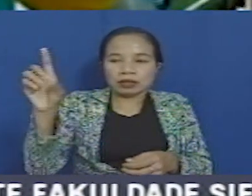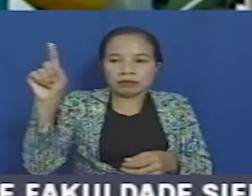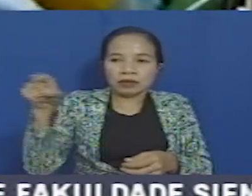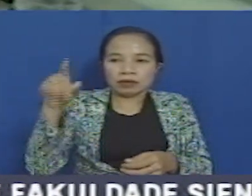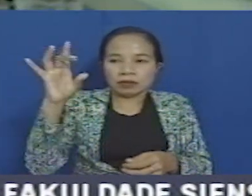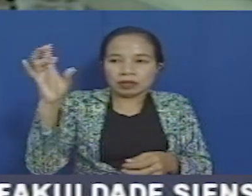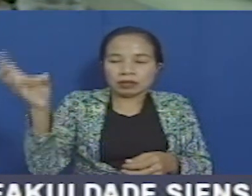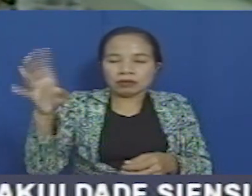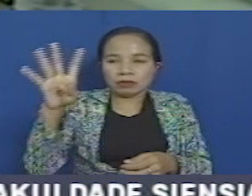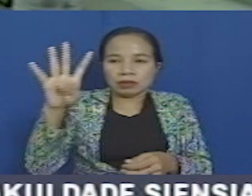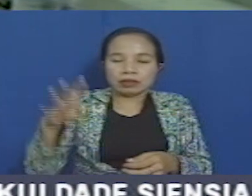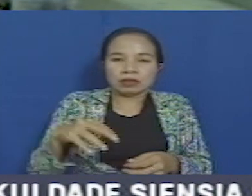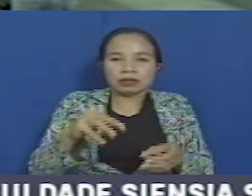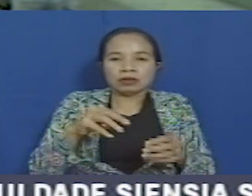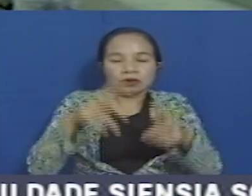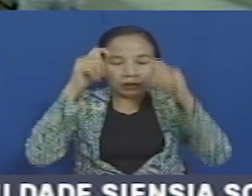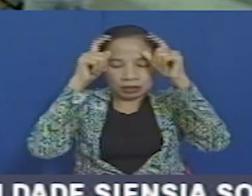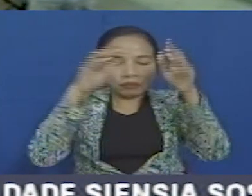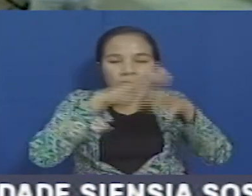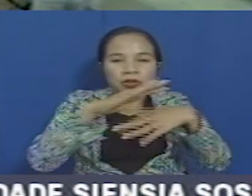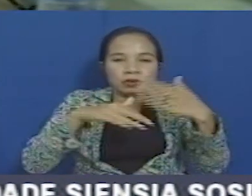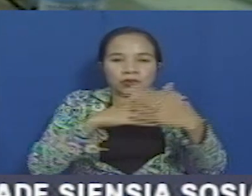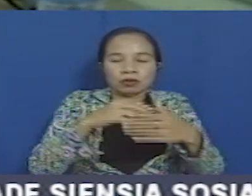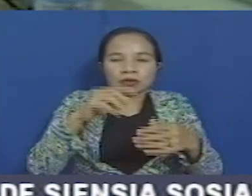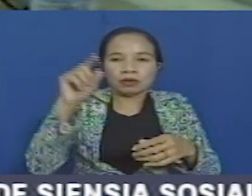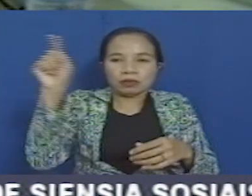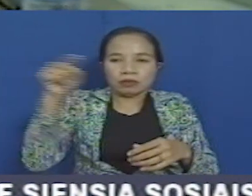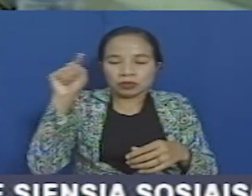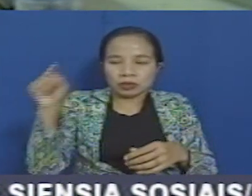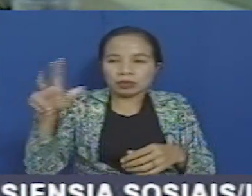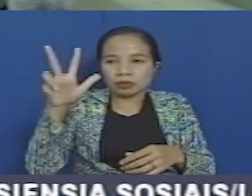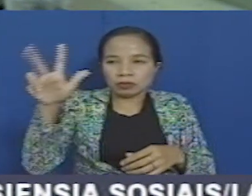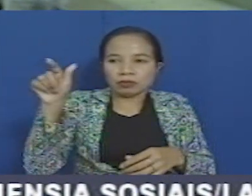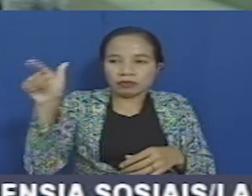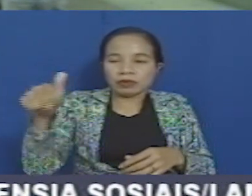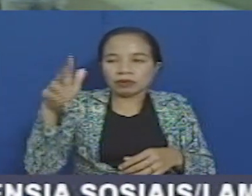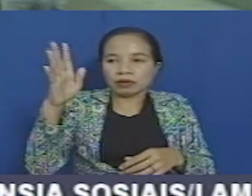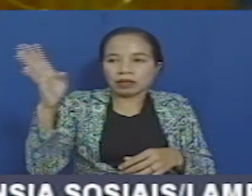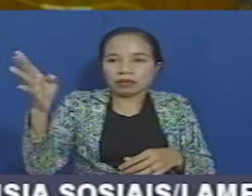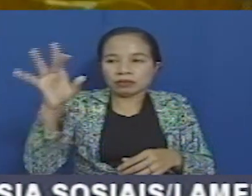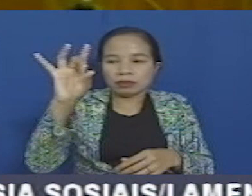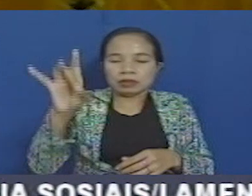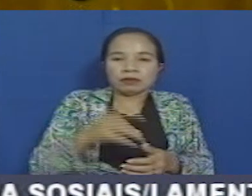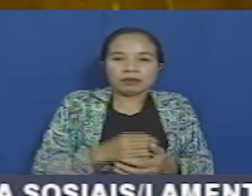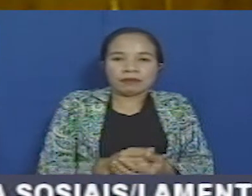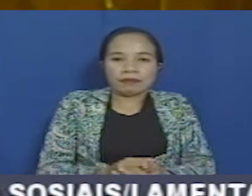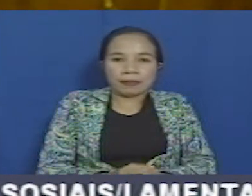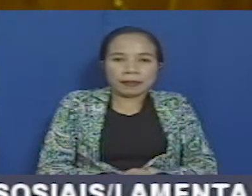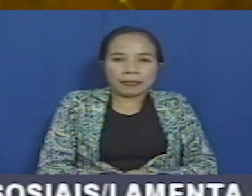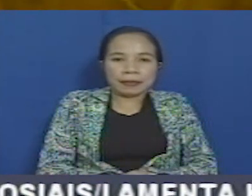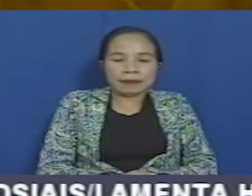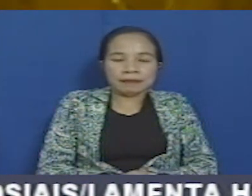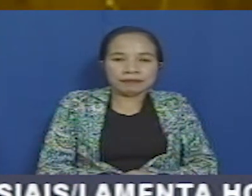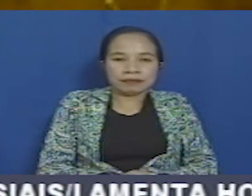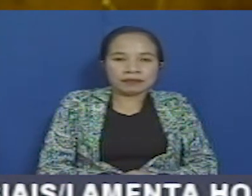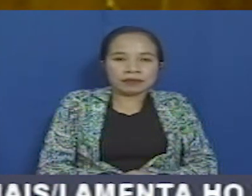hitunulu resin hat. No Timor Larantomak, porcento tolu virgula hatnulu resin walu.